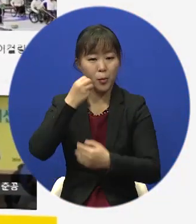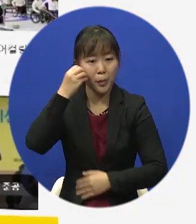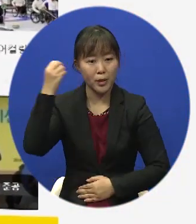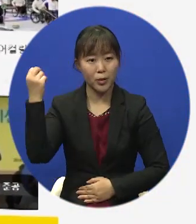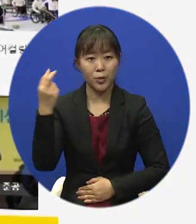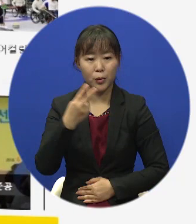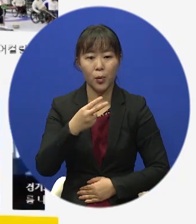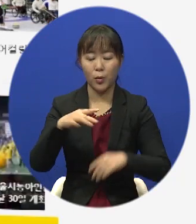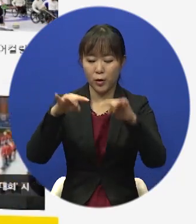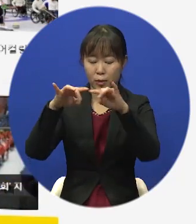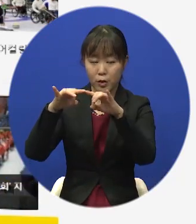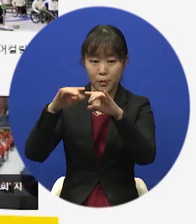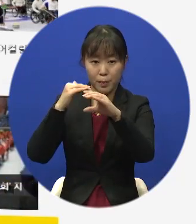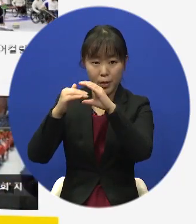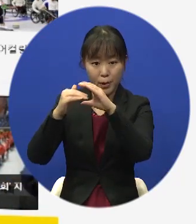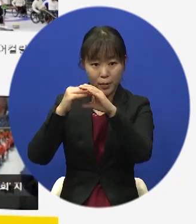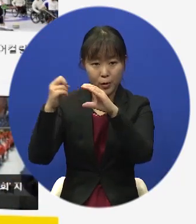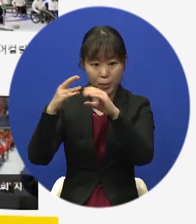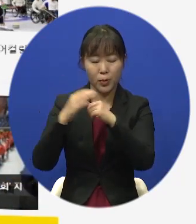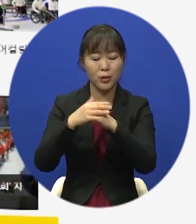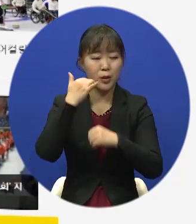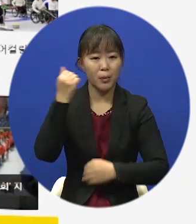홈페이지 또는 전자우편